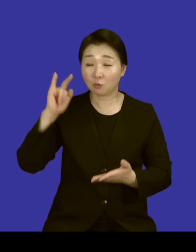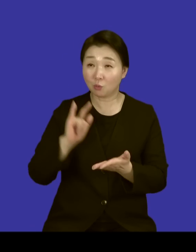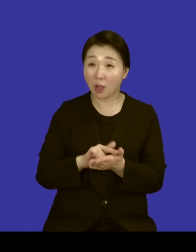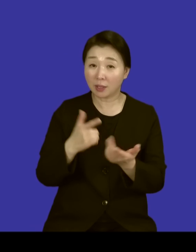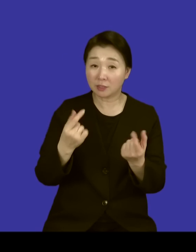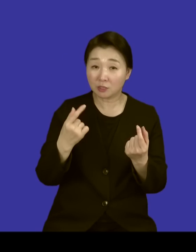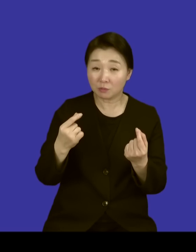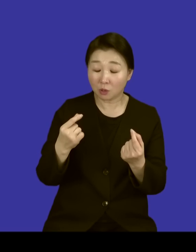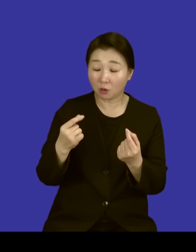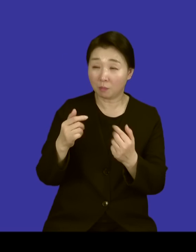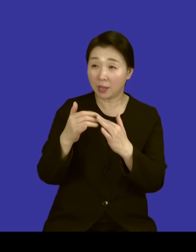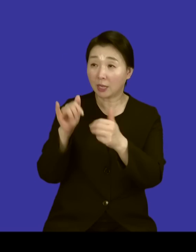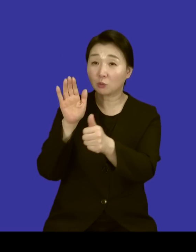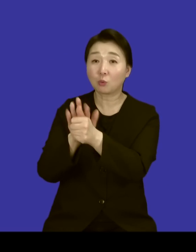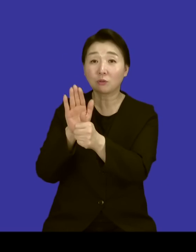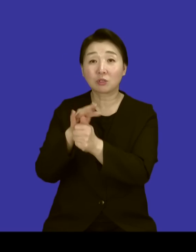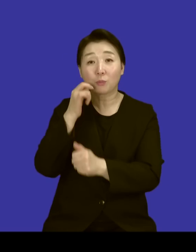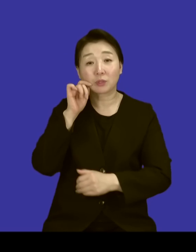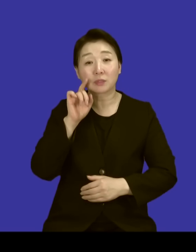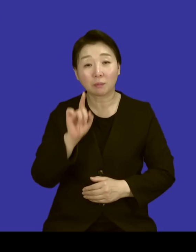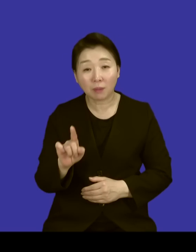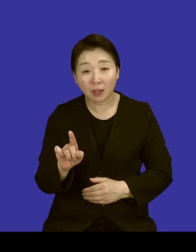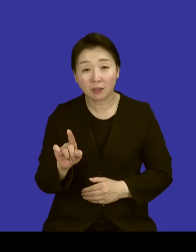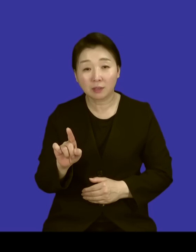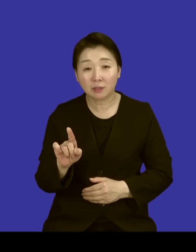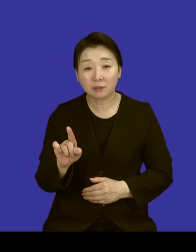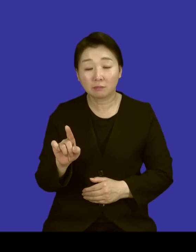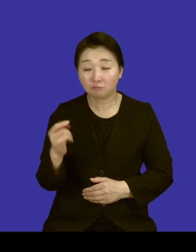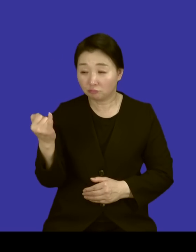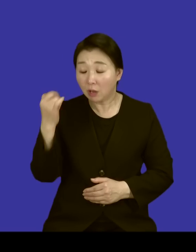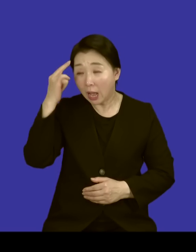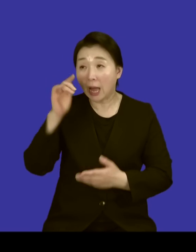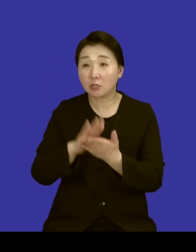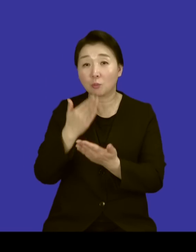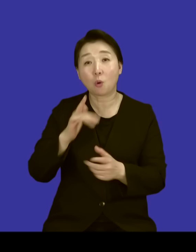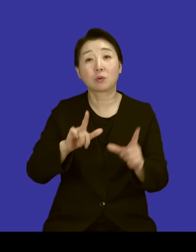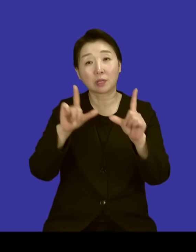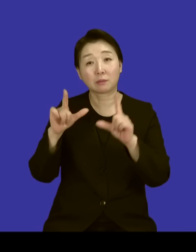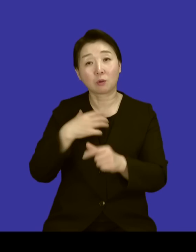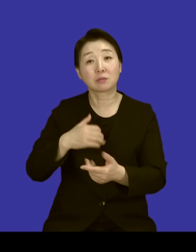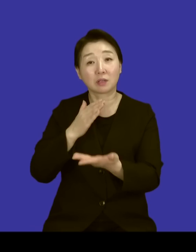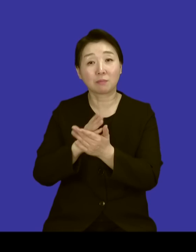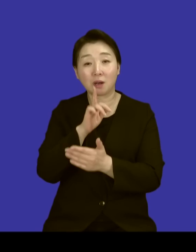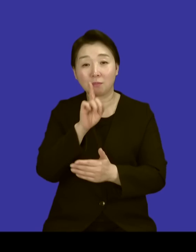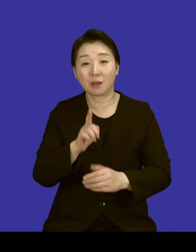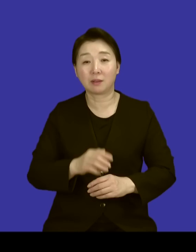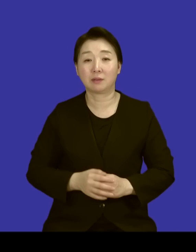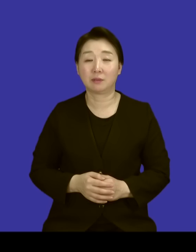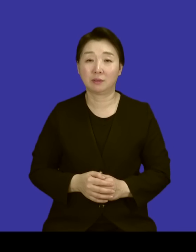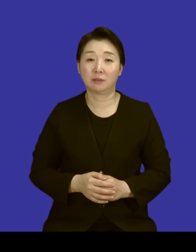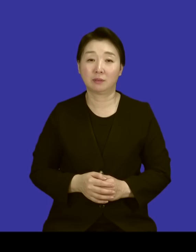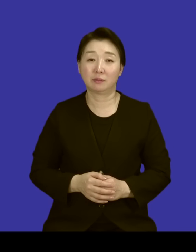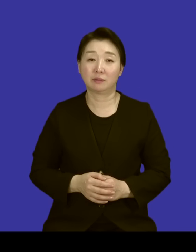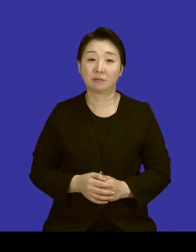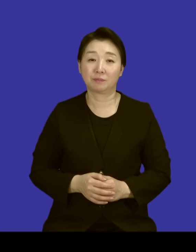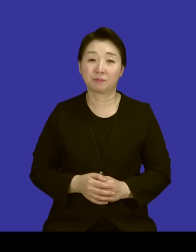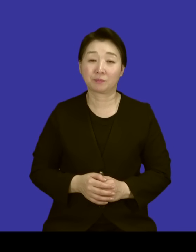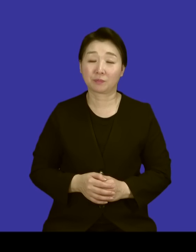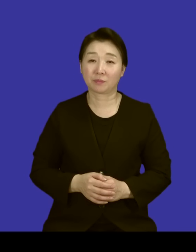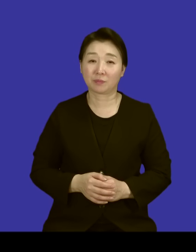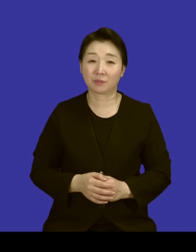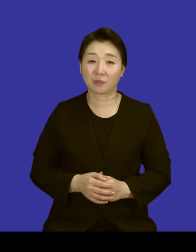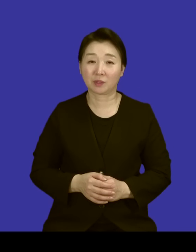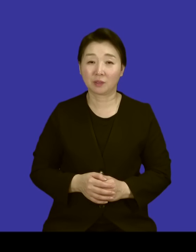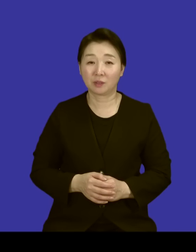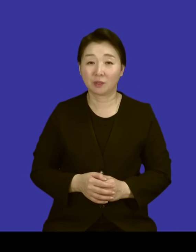지금처럼 가족을 서포트 못 한다. 그때 자기가 먹고 살겠대요. 네. 걱정하지 말라는 거예요. 그래서 이제 교회에서 학교 시작하고